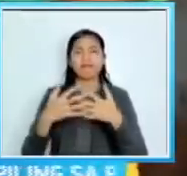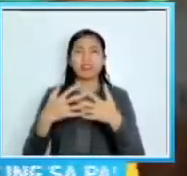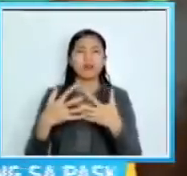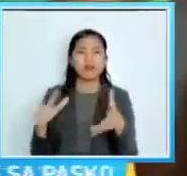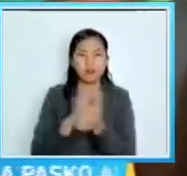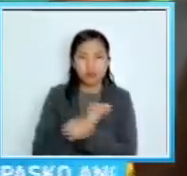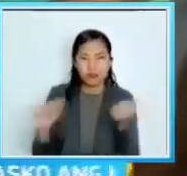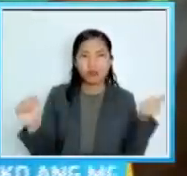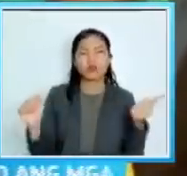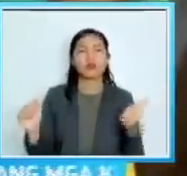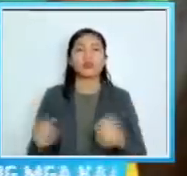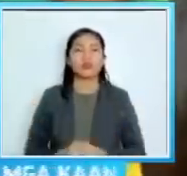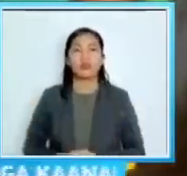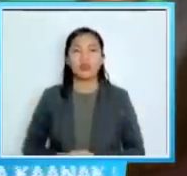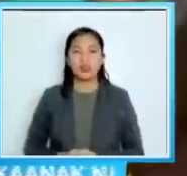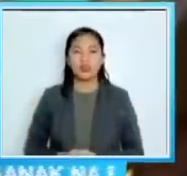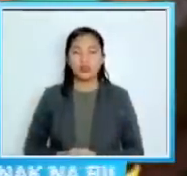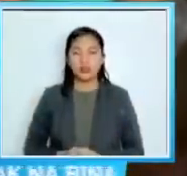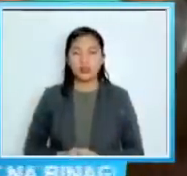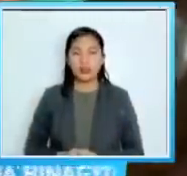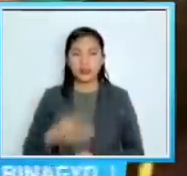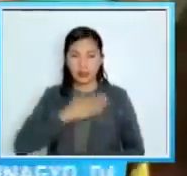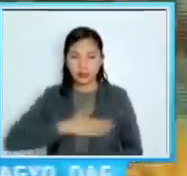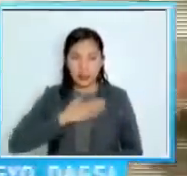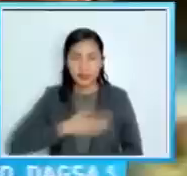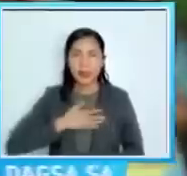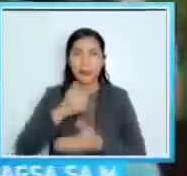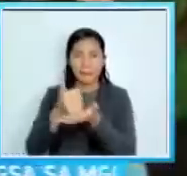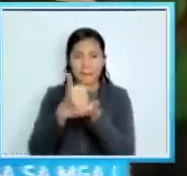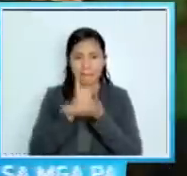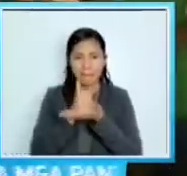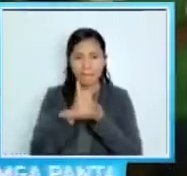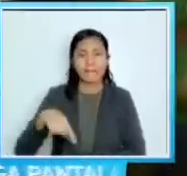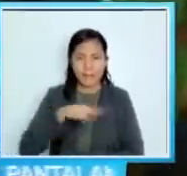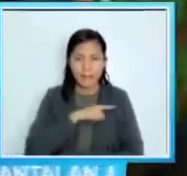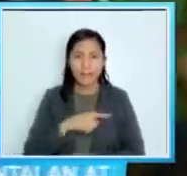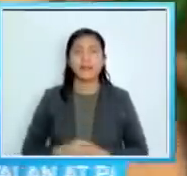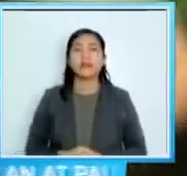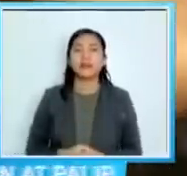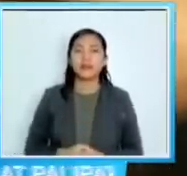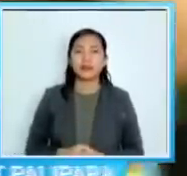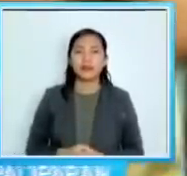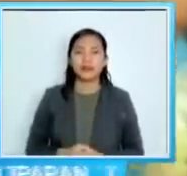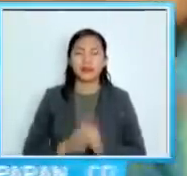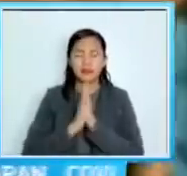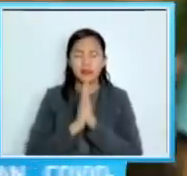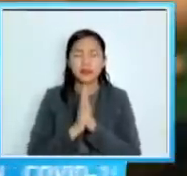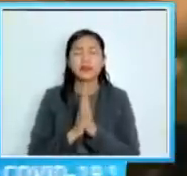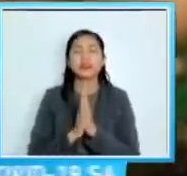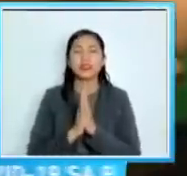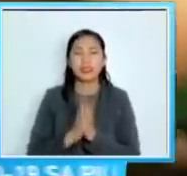Mila, tata, tulungan mo kami sa Pandanon. Sana tulungan ninyo kami. Ate